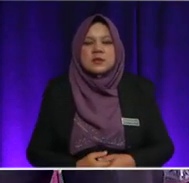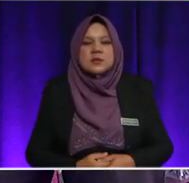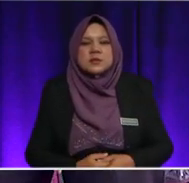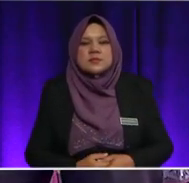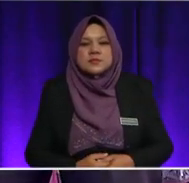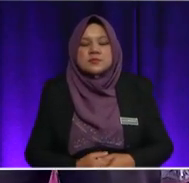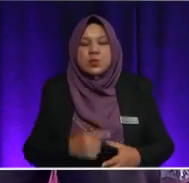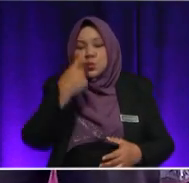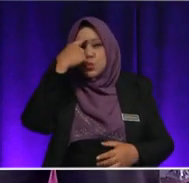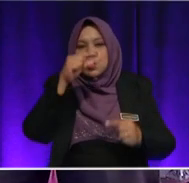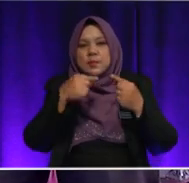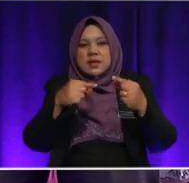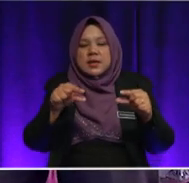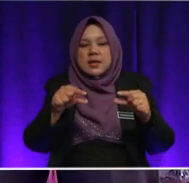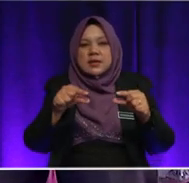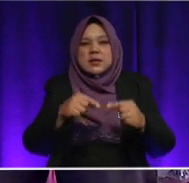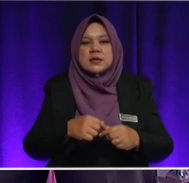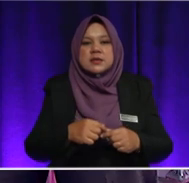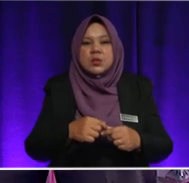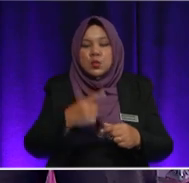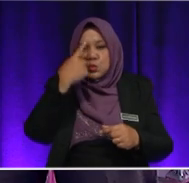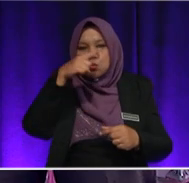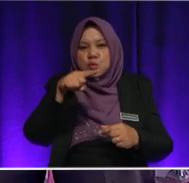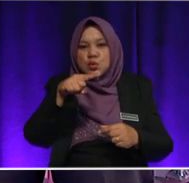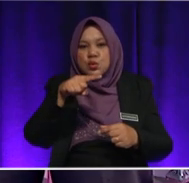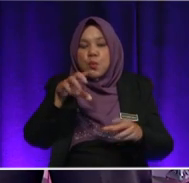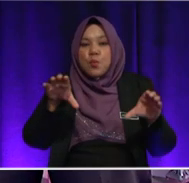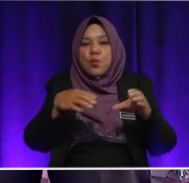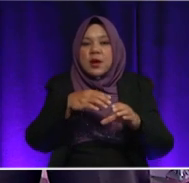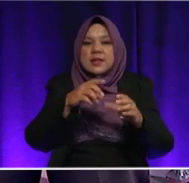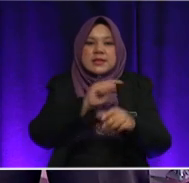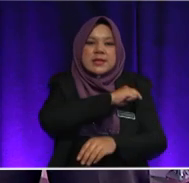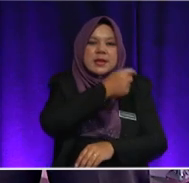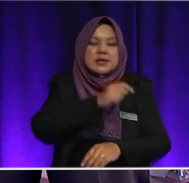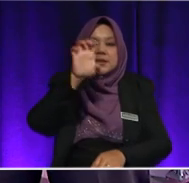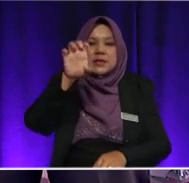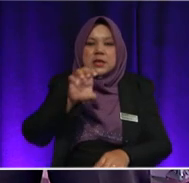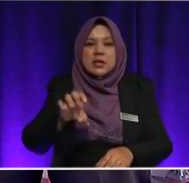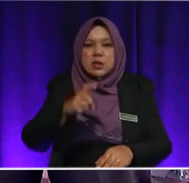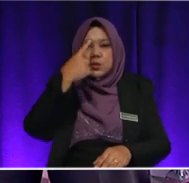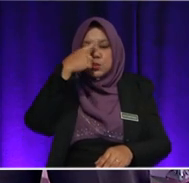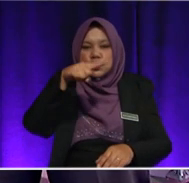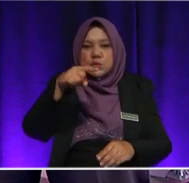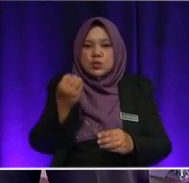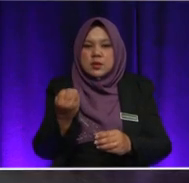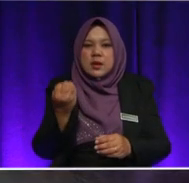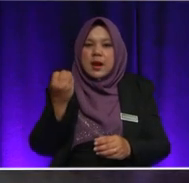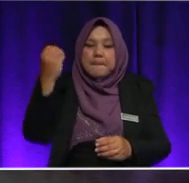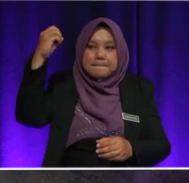itu adalah untuk menggerakkan masih kecil lagi listrik dan memberi tenaga untuk menghidupkan lampu Basikal